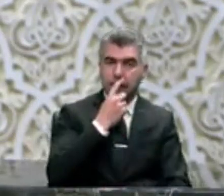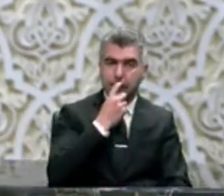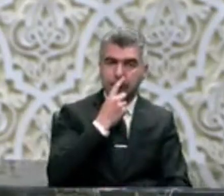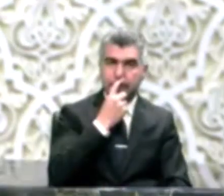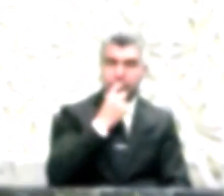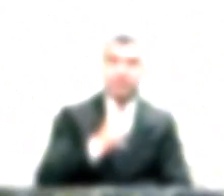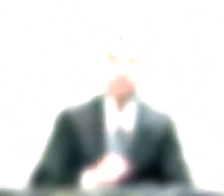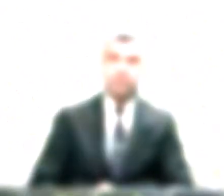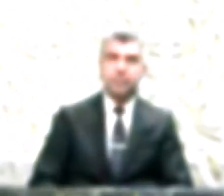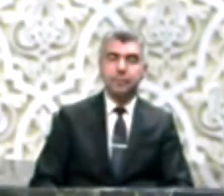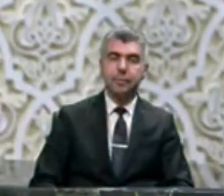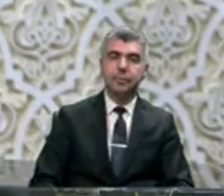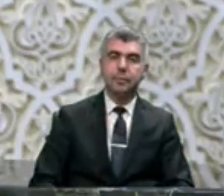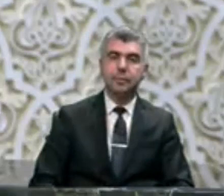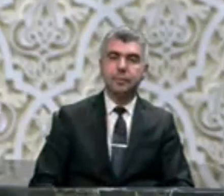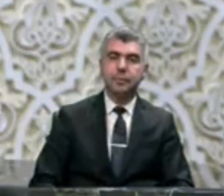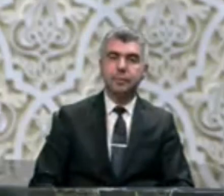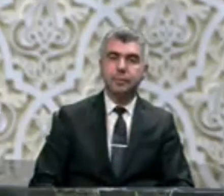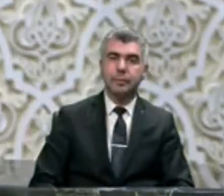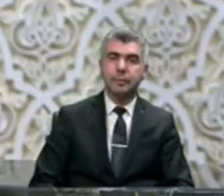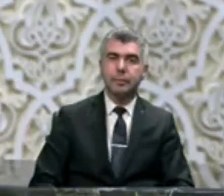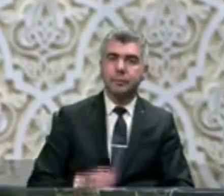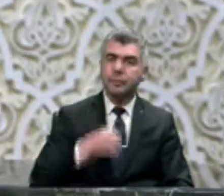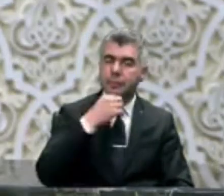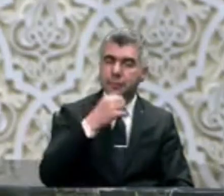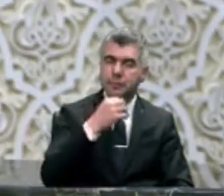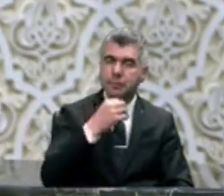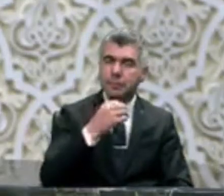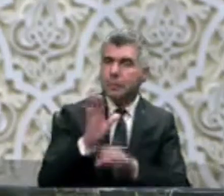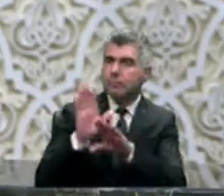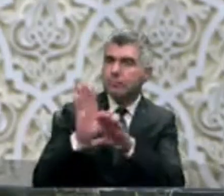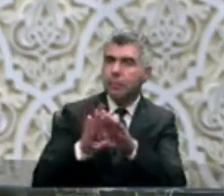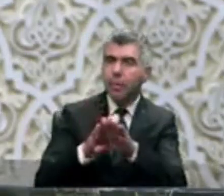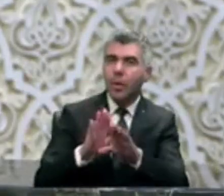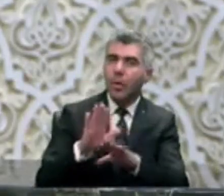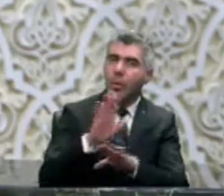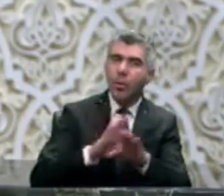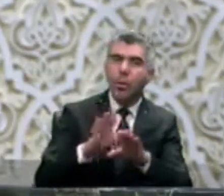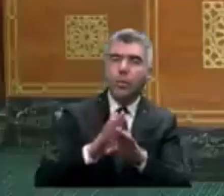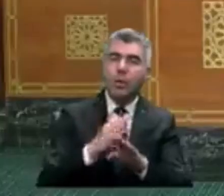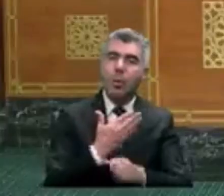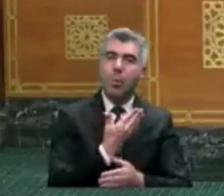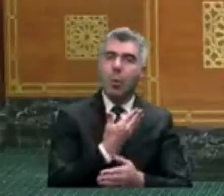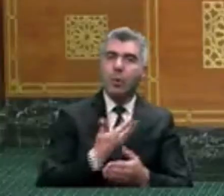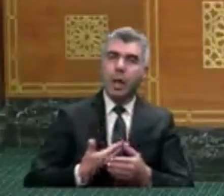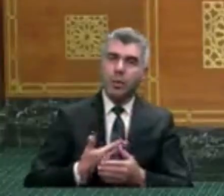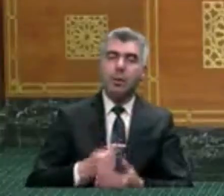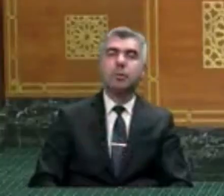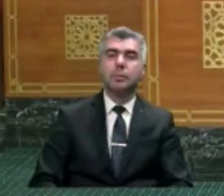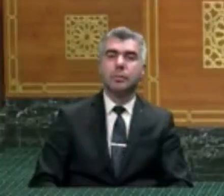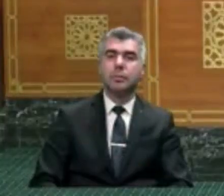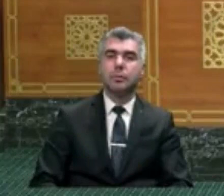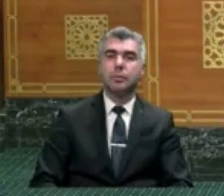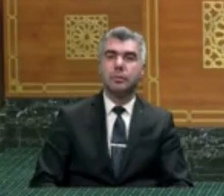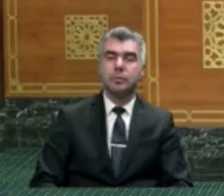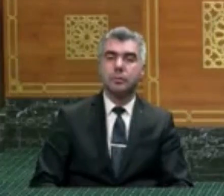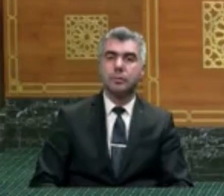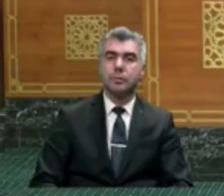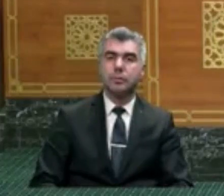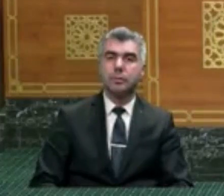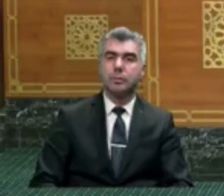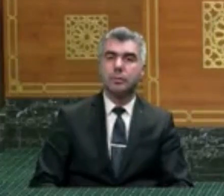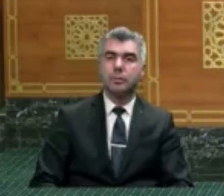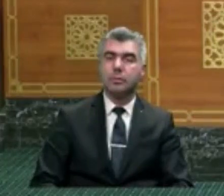المحترمين انا بغيت ير نطم السيد مستشار المحترم